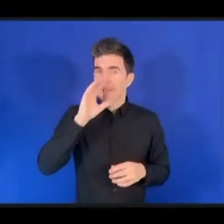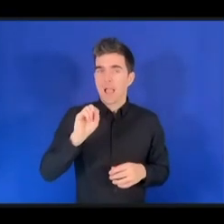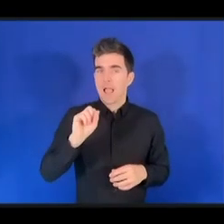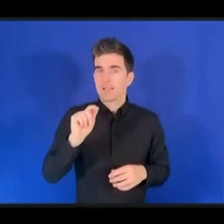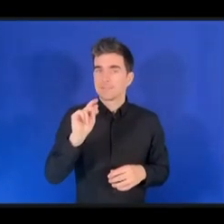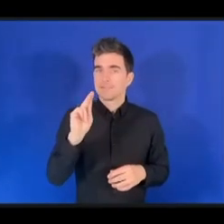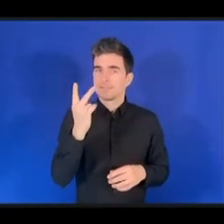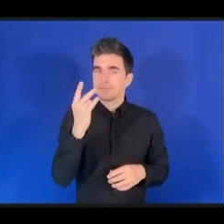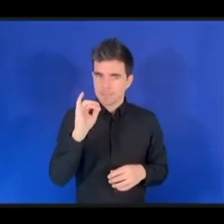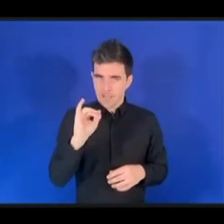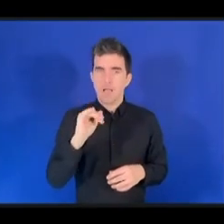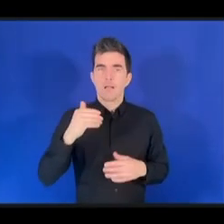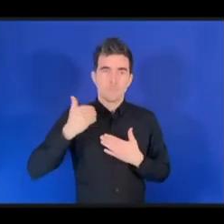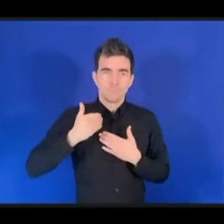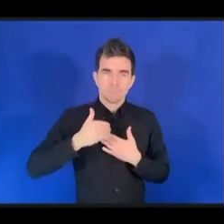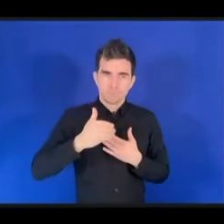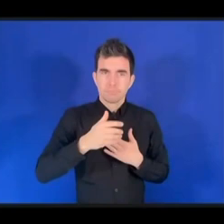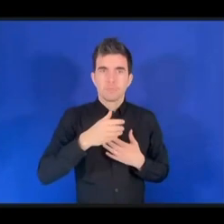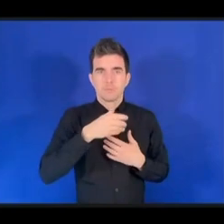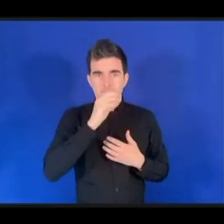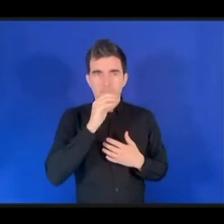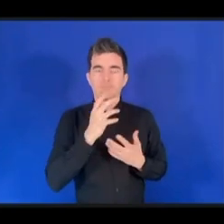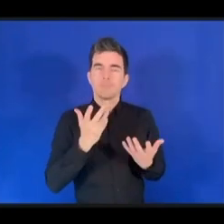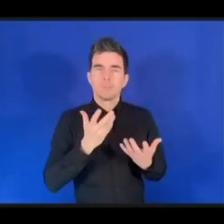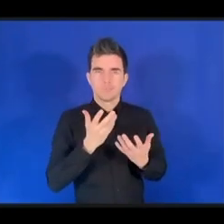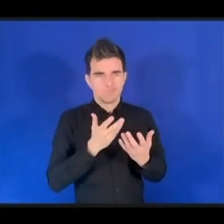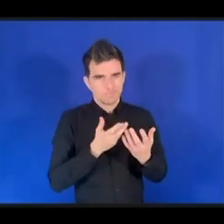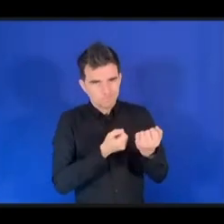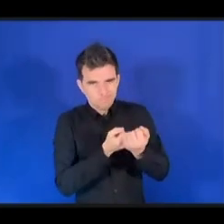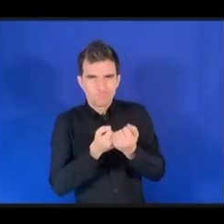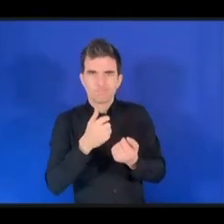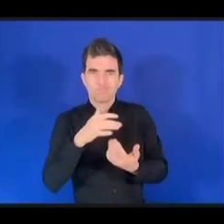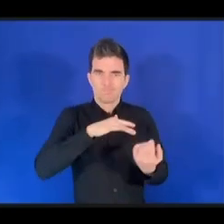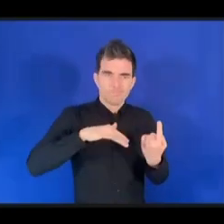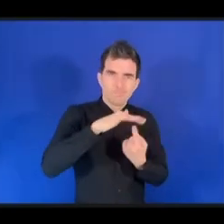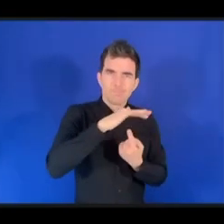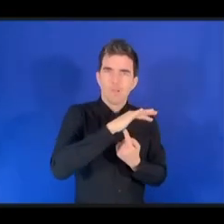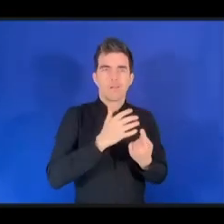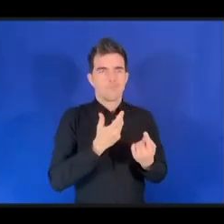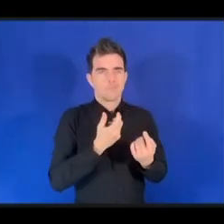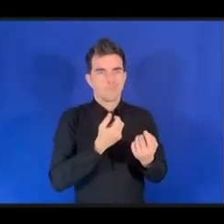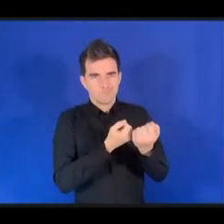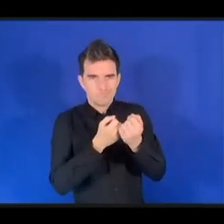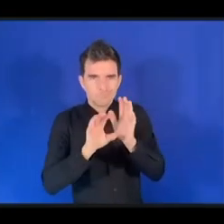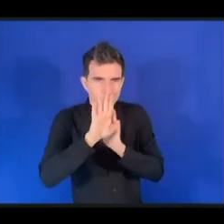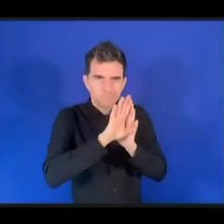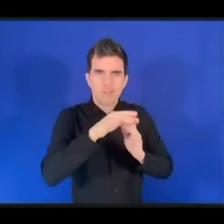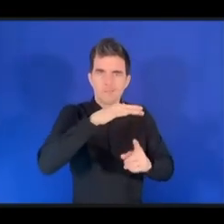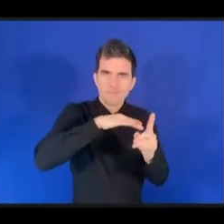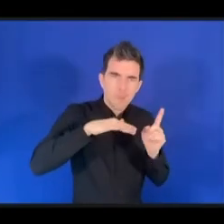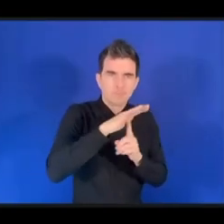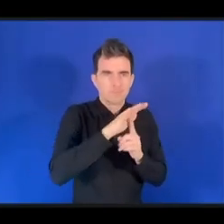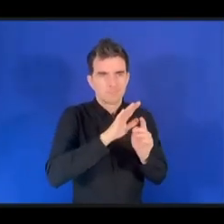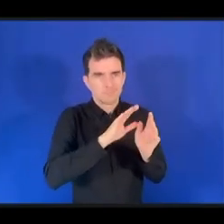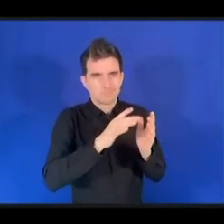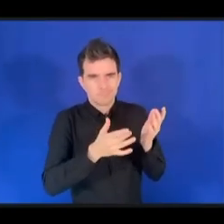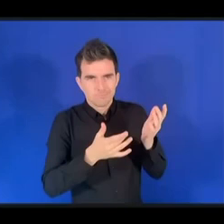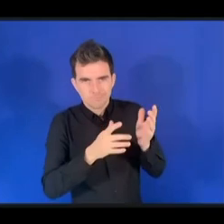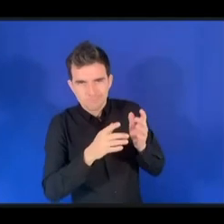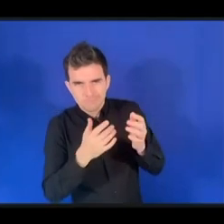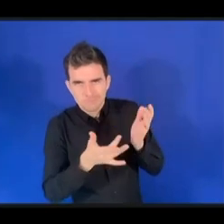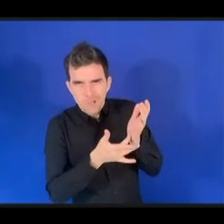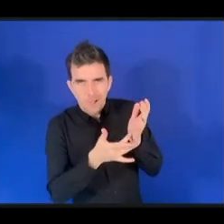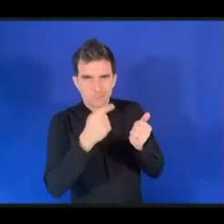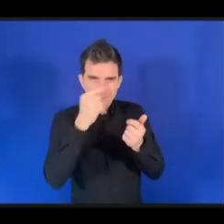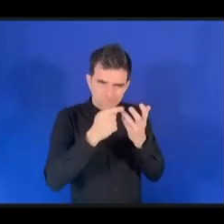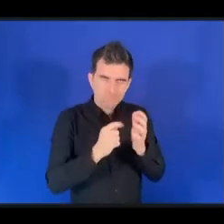ましょうはいありがとうございますこれらはインターネットでは味わいませんので